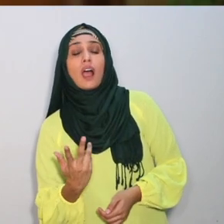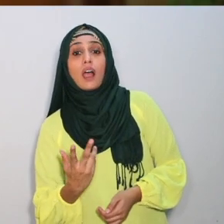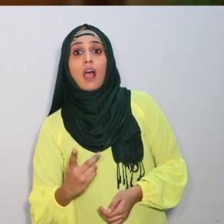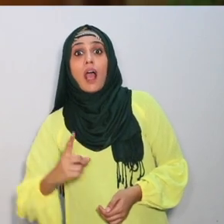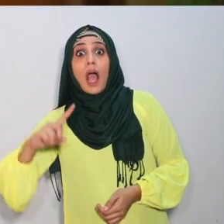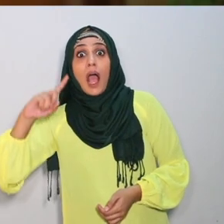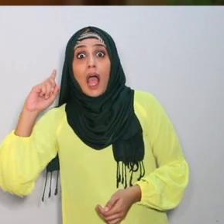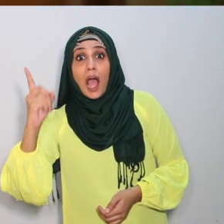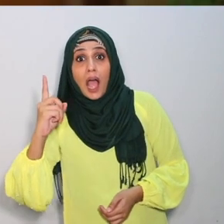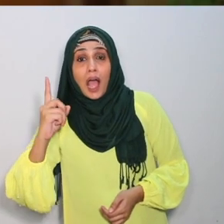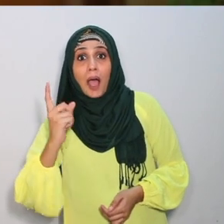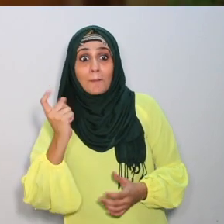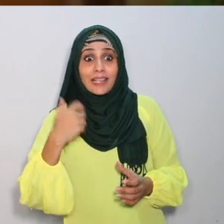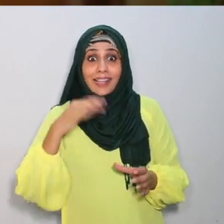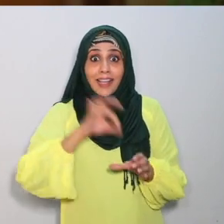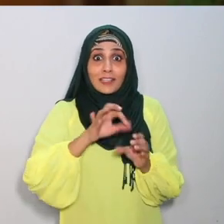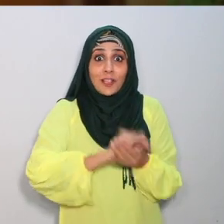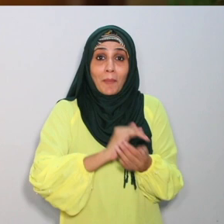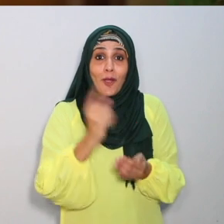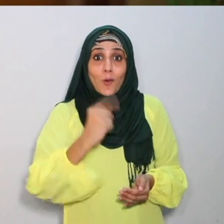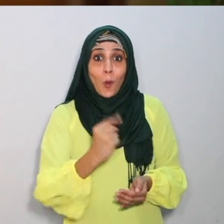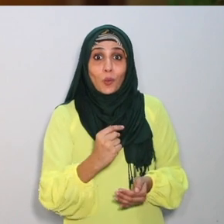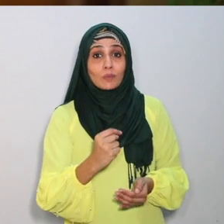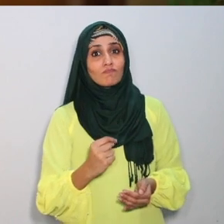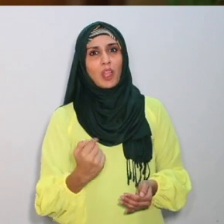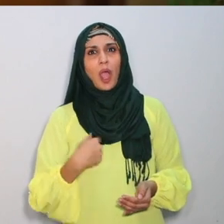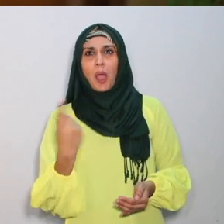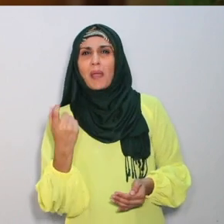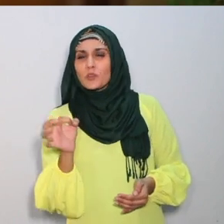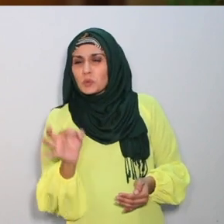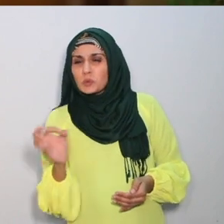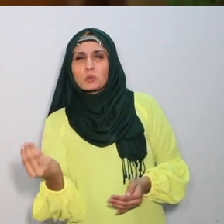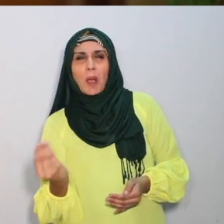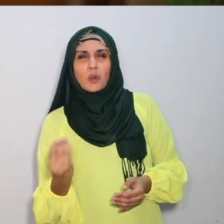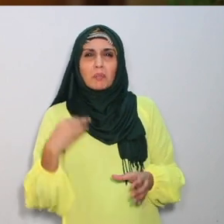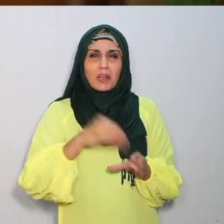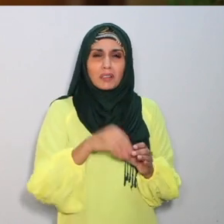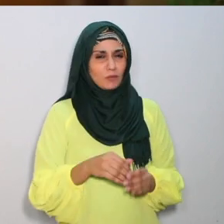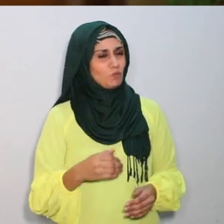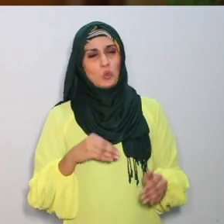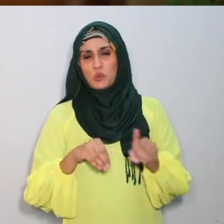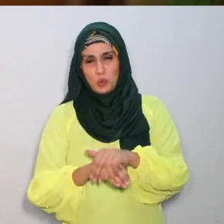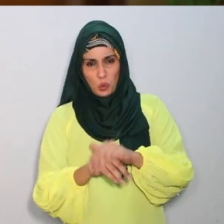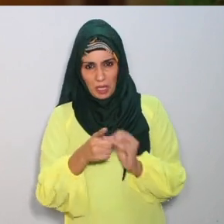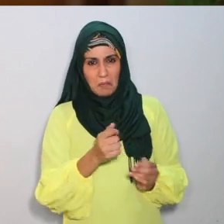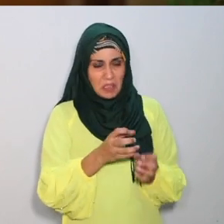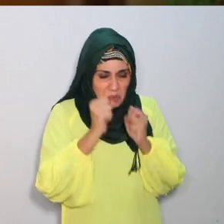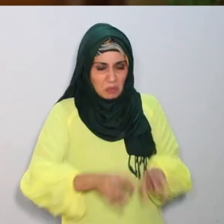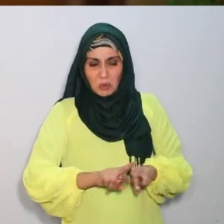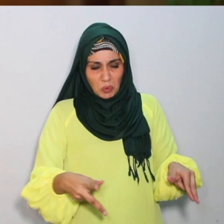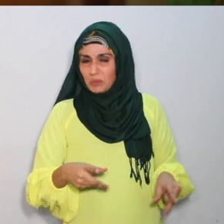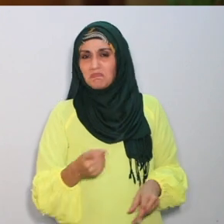क्या, ओहो, वो अजीब सा गुल्लक, उसमें तो हमने सिर्फ कुछ ही सिक्के डाले थे, इन जूतों के लिए वो पैसे कभी भी पूरे